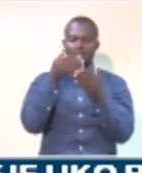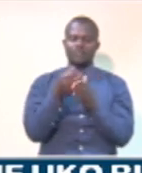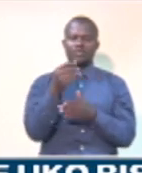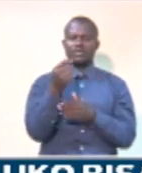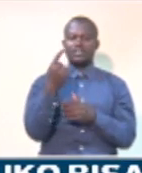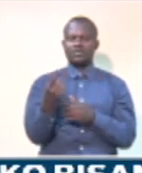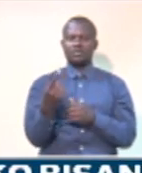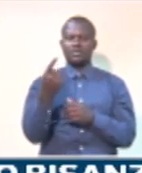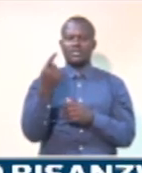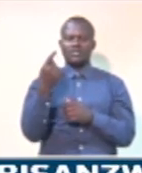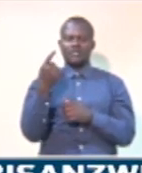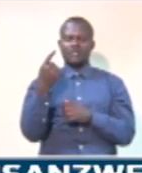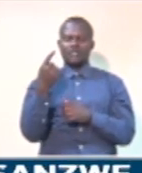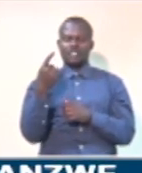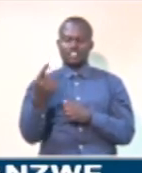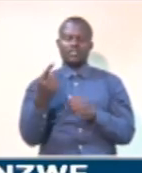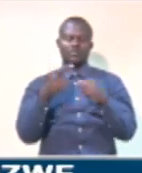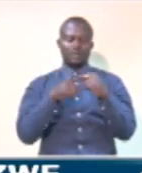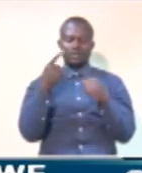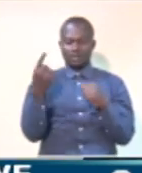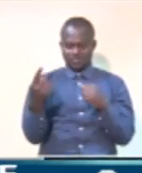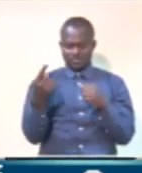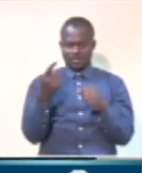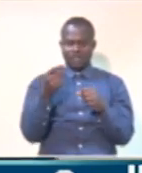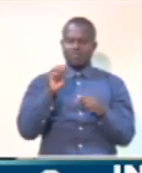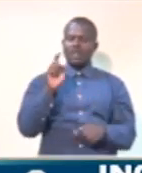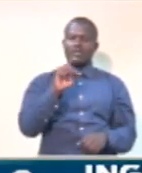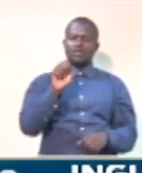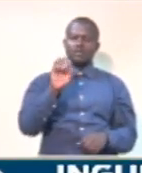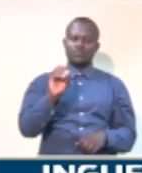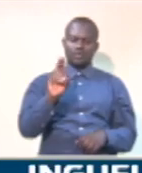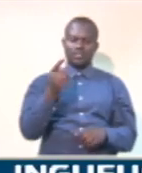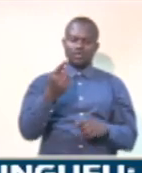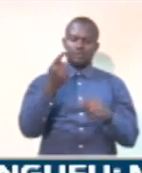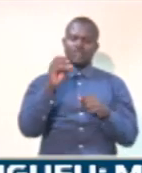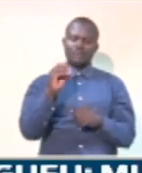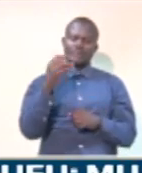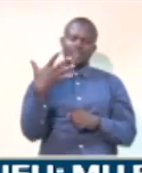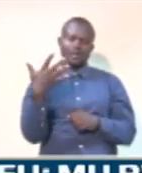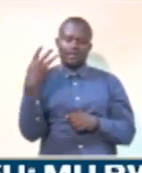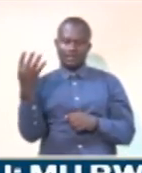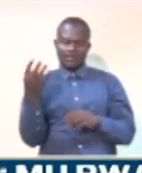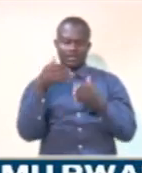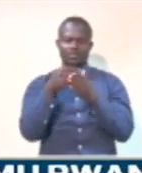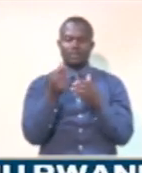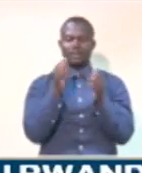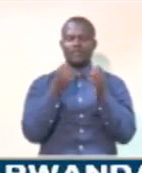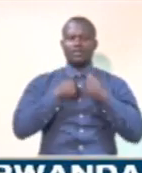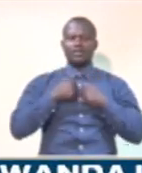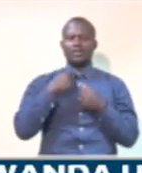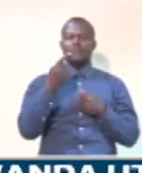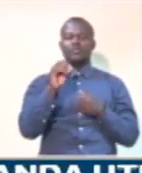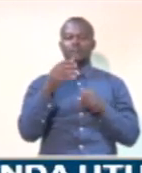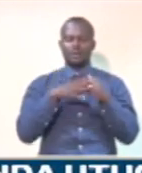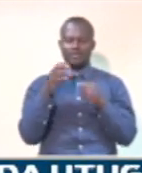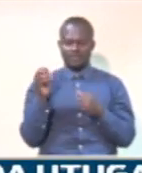ku 131 naho mazuti yari kuva ku 158 ikagera ku mafaranga y'u Rwanda 190.